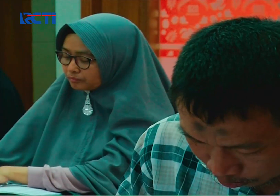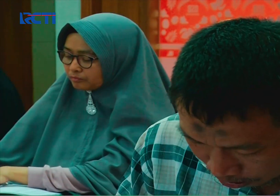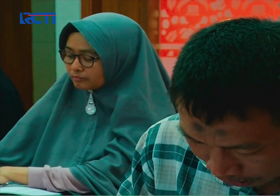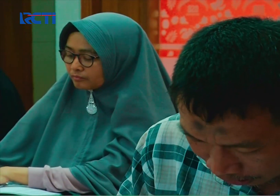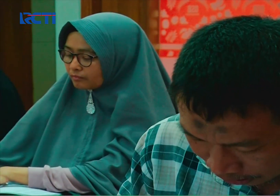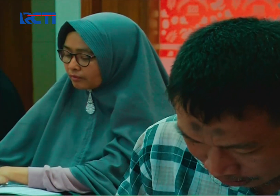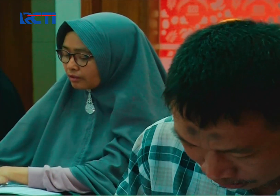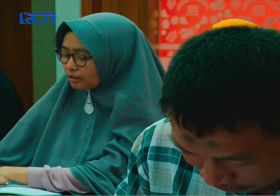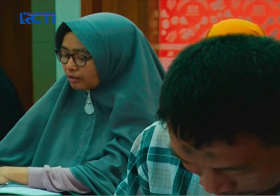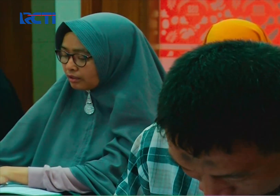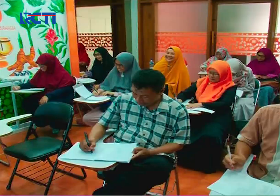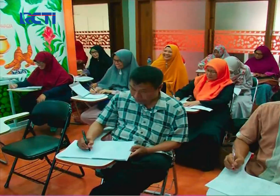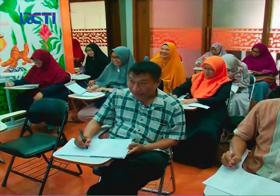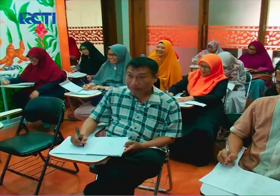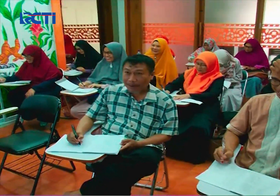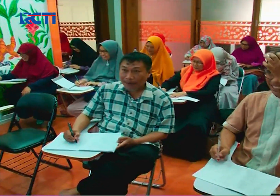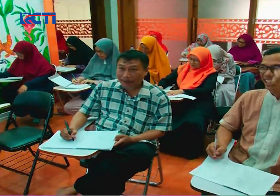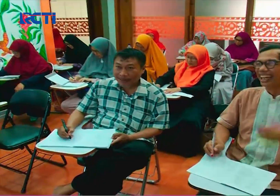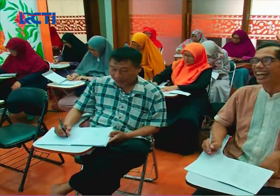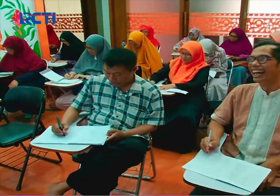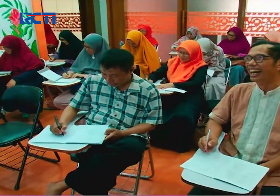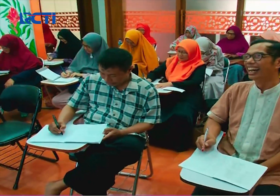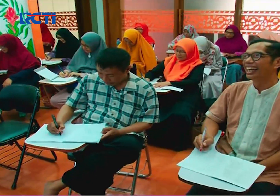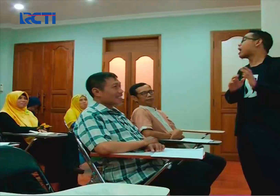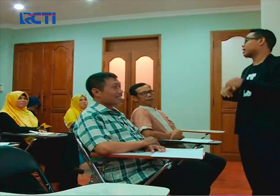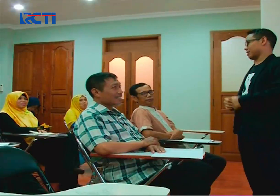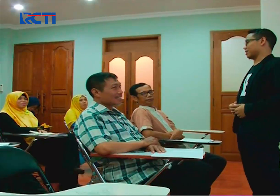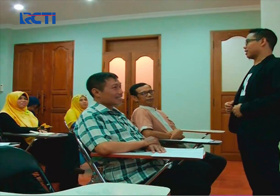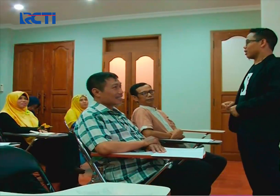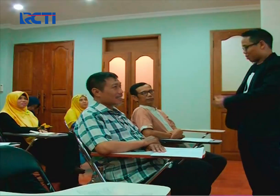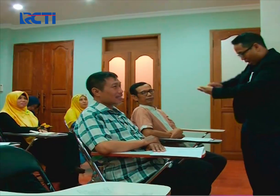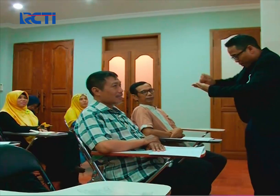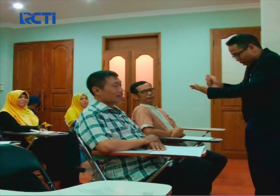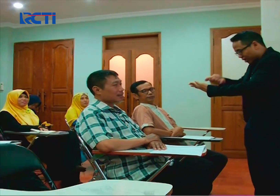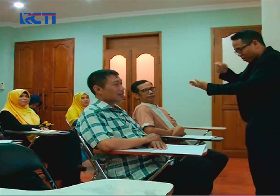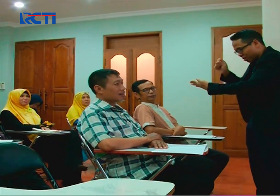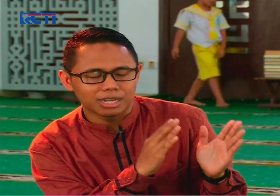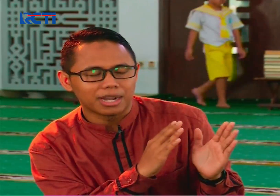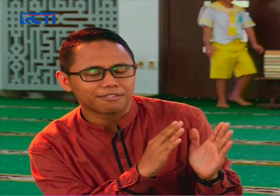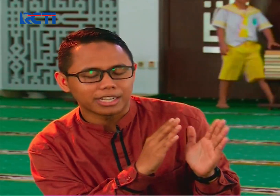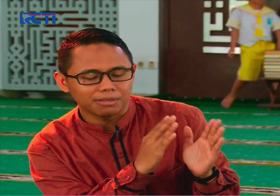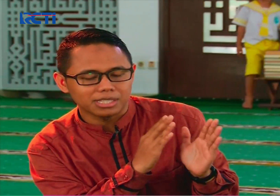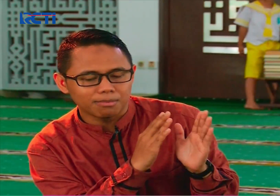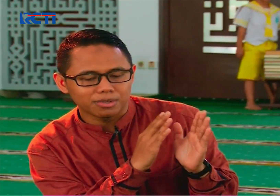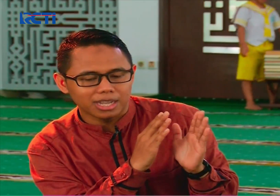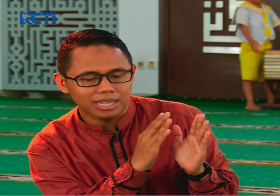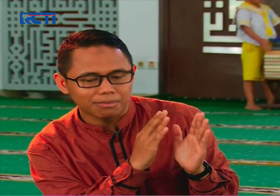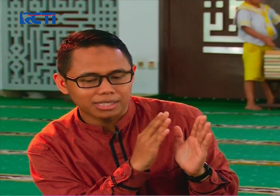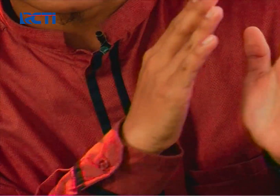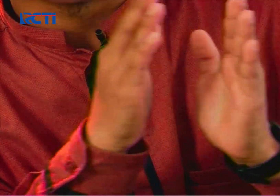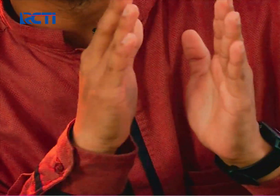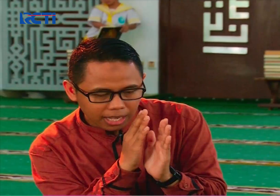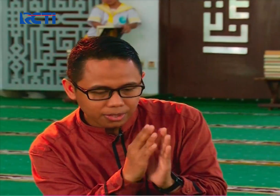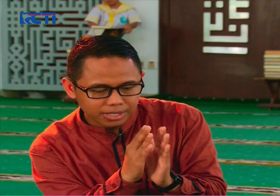memaksimalkan otak kanan. Kenapa otak kanan? Karena sifatnya otak kanan itu long term memory. Jadi kalau misalkan teman-teman untuk memudah menghafal ini bisa menggunakan